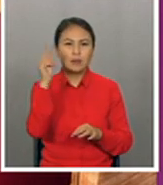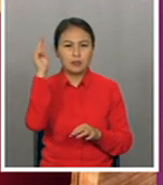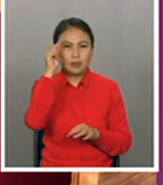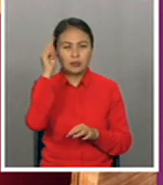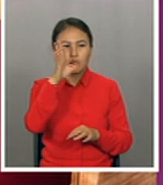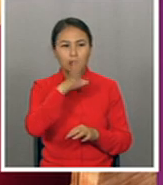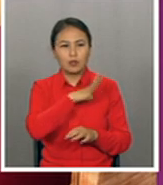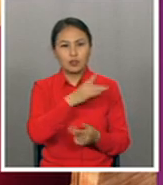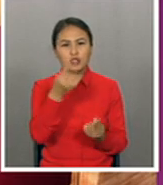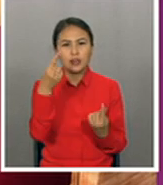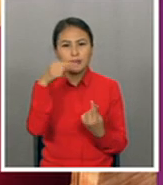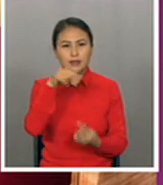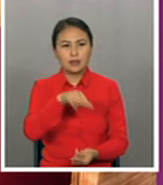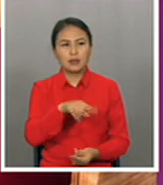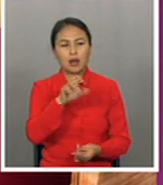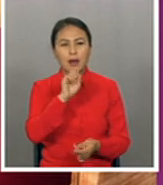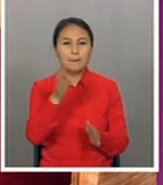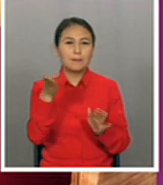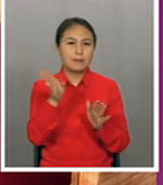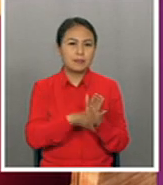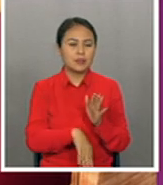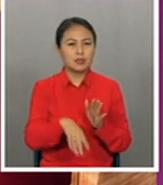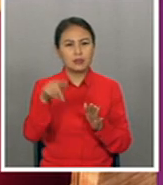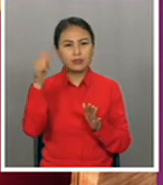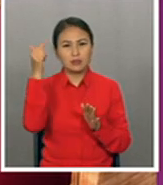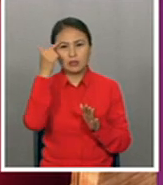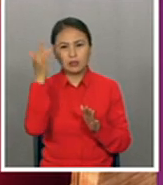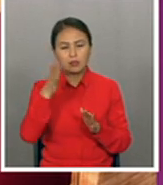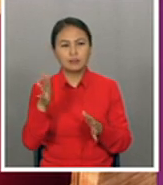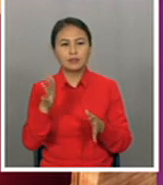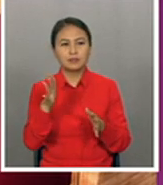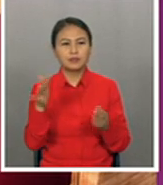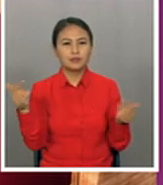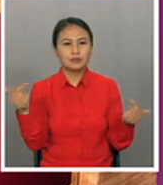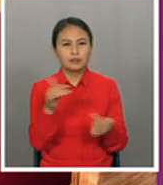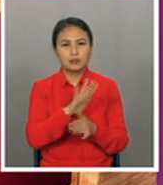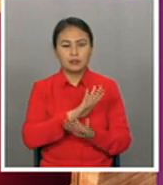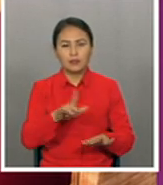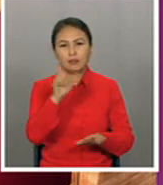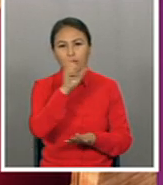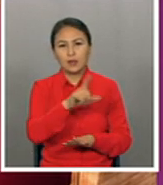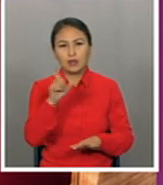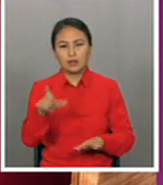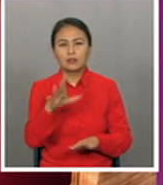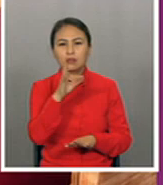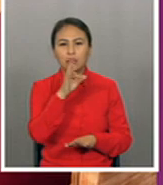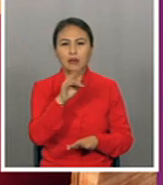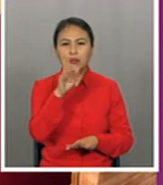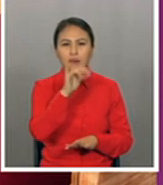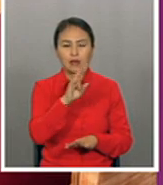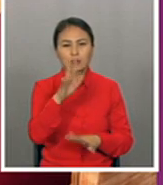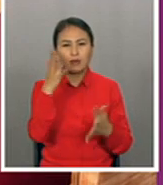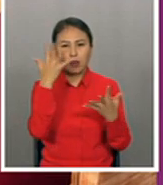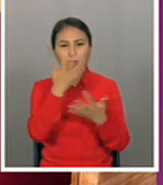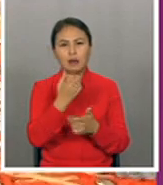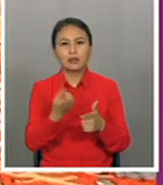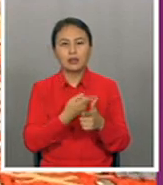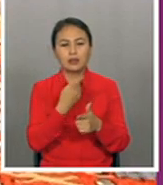жарасады. Қызық екен. Ал білімсіздік жақсы емес. Білімсіз адамды надан қараңғы адам